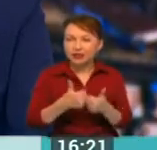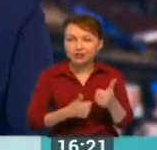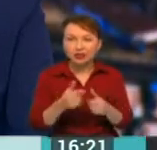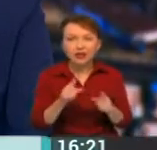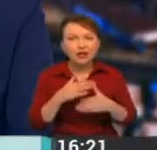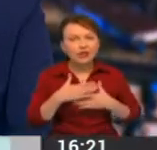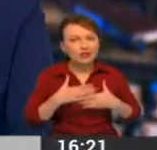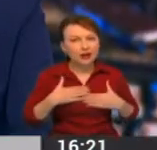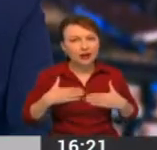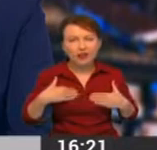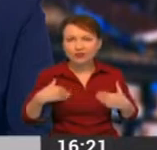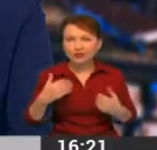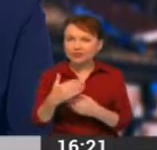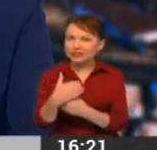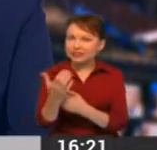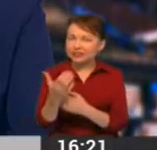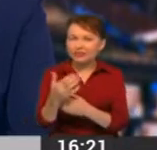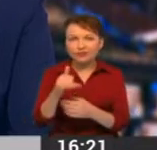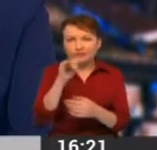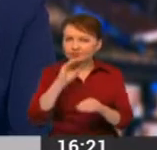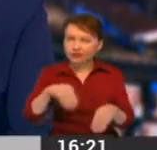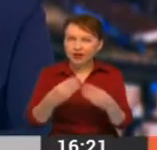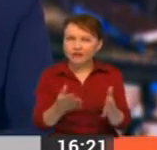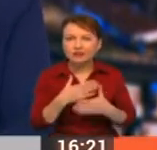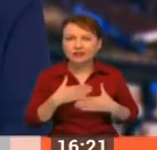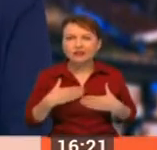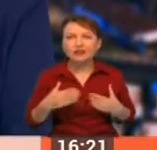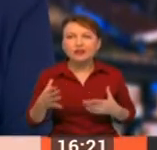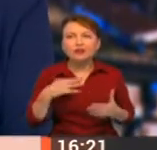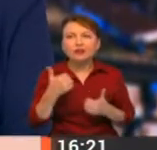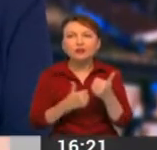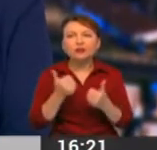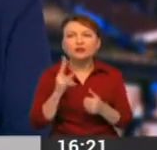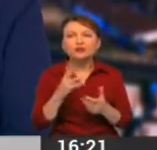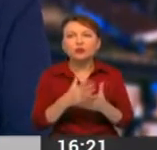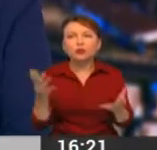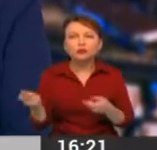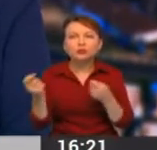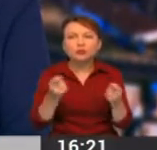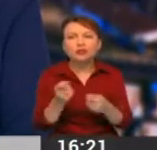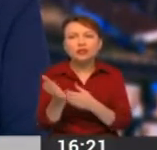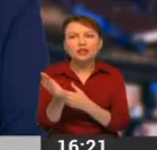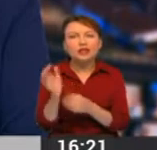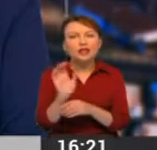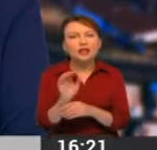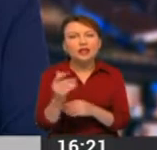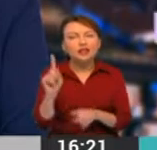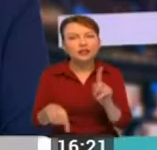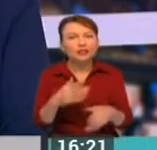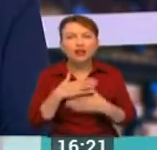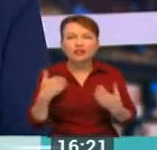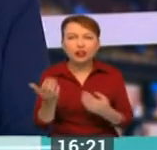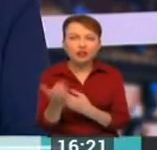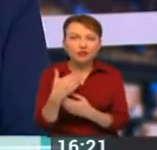что не хотели скрыни открывать. Вот это такие конкурсы, так? Да. Больше принесли. Родинный такой. И скрыни не хотели некоторые открывать, но